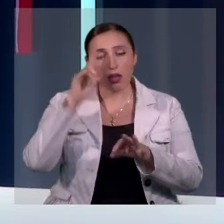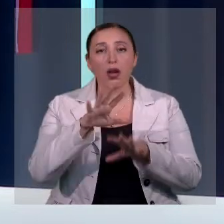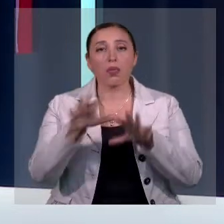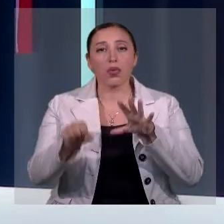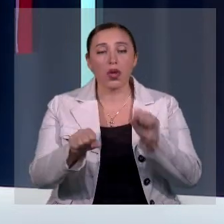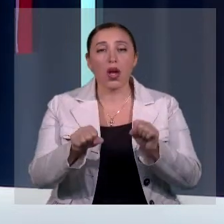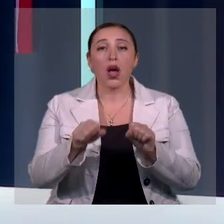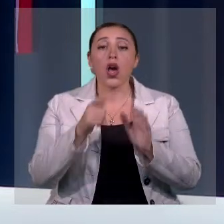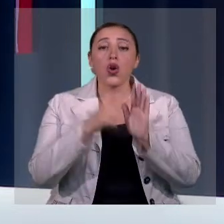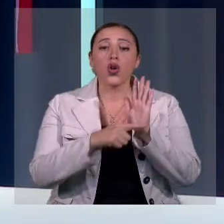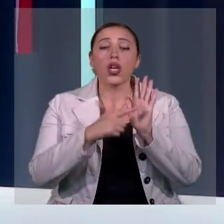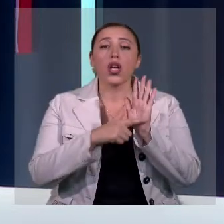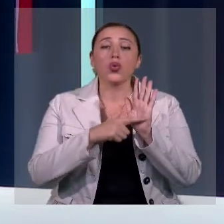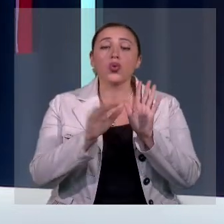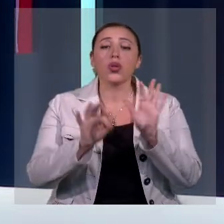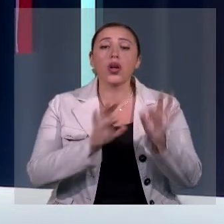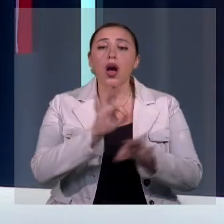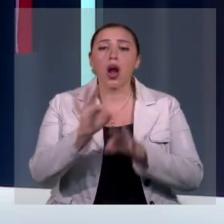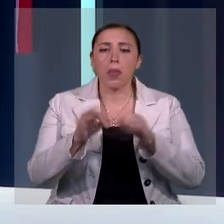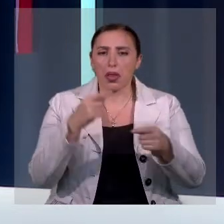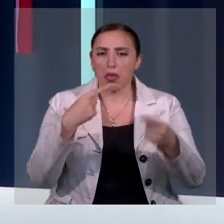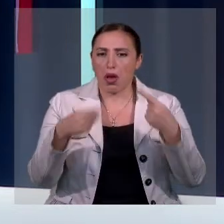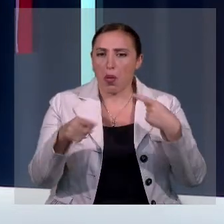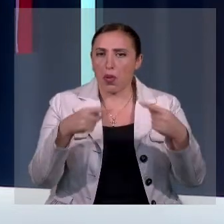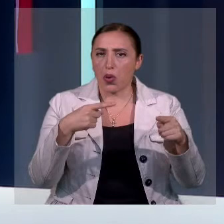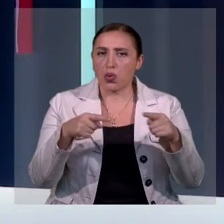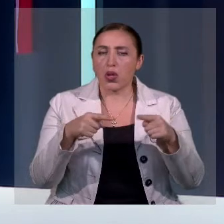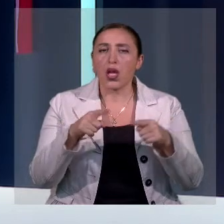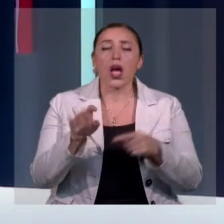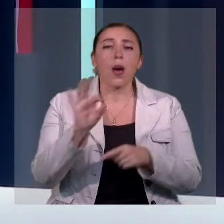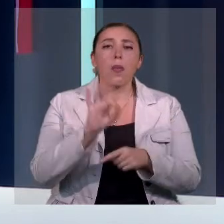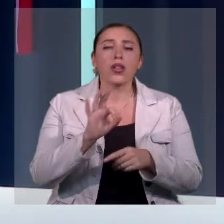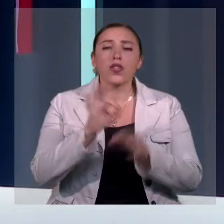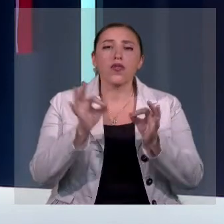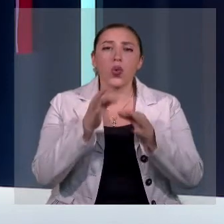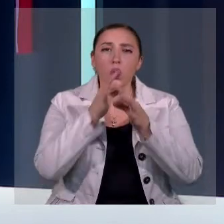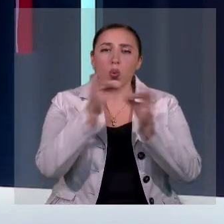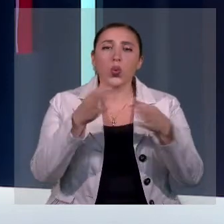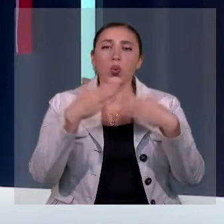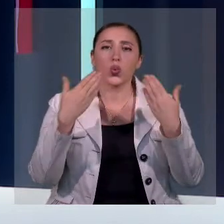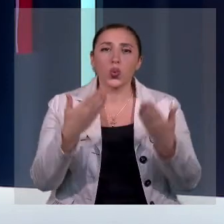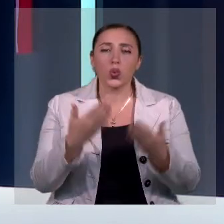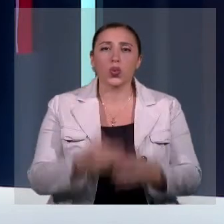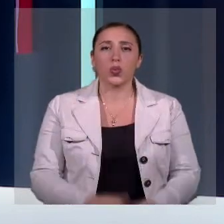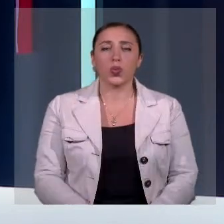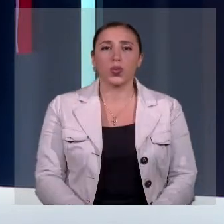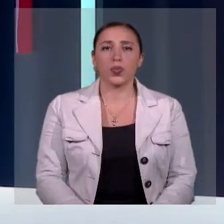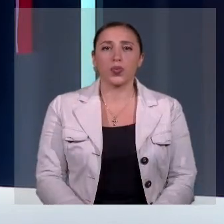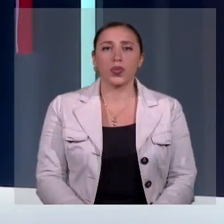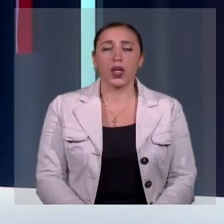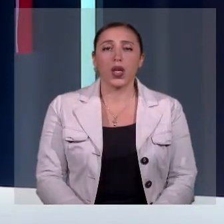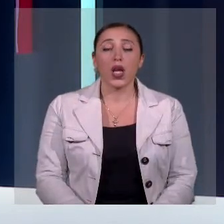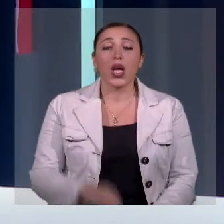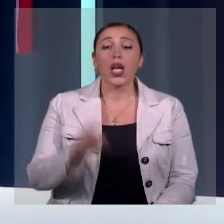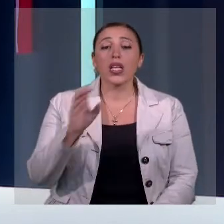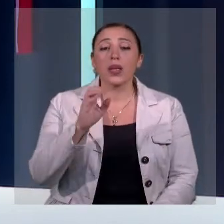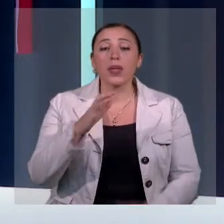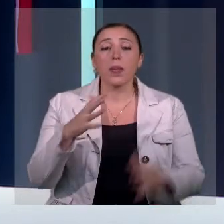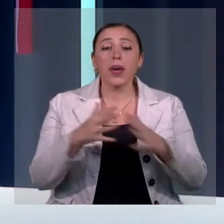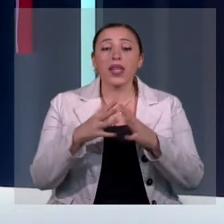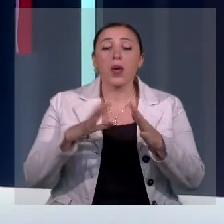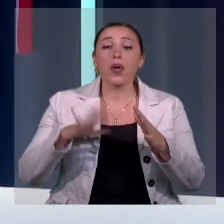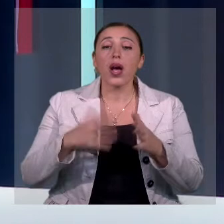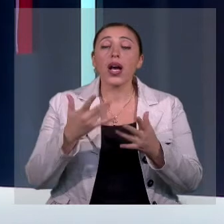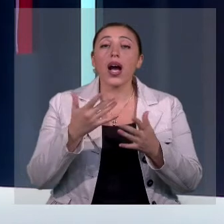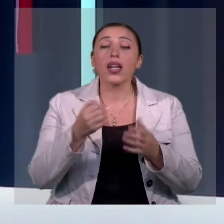70 քառակուսի կիլոմետրի այս տարբերությունը, սակայն պաշտոնապես չի մեկնաբանվում, բացատրվում։ Թե սեպտեմբերյան մարտերից հետո